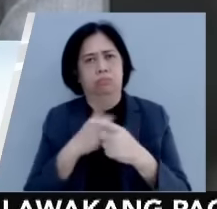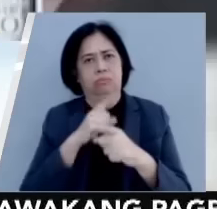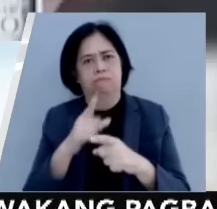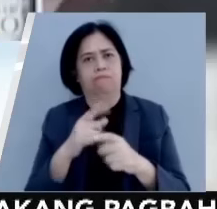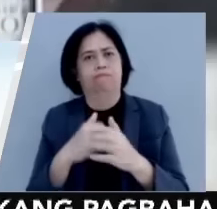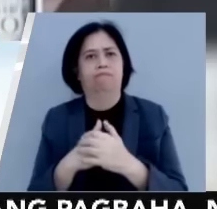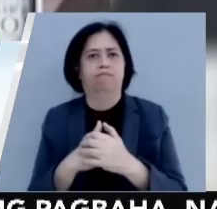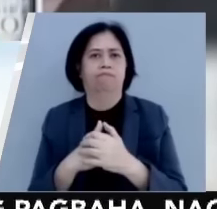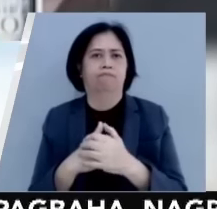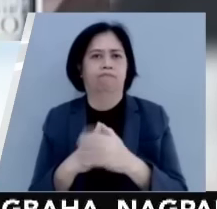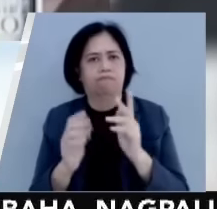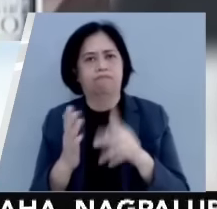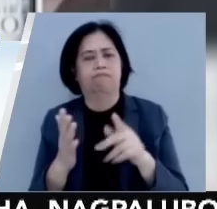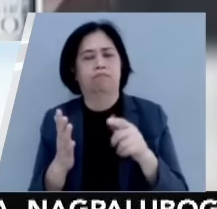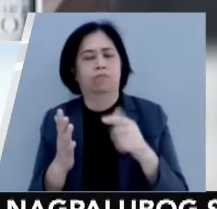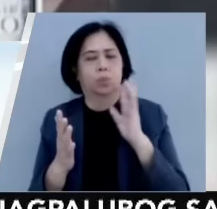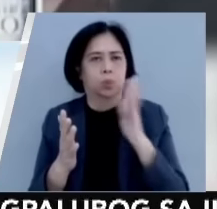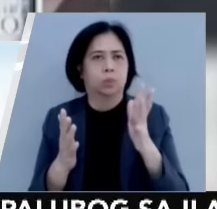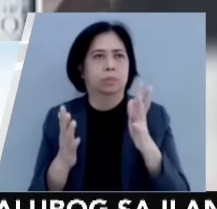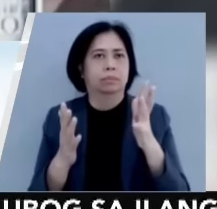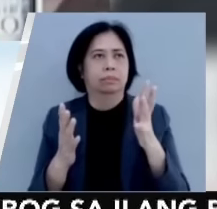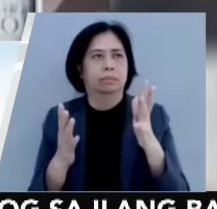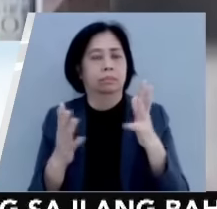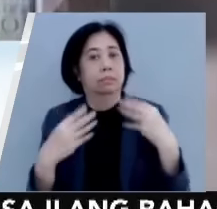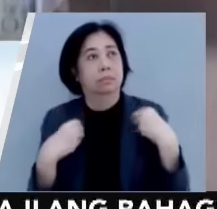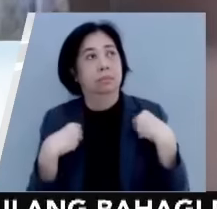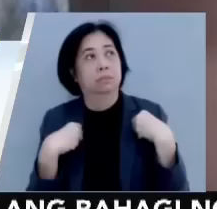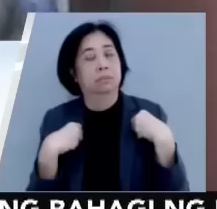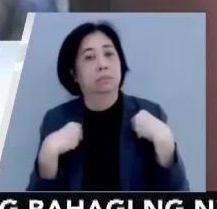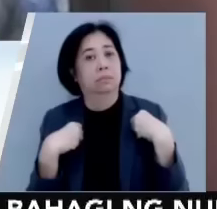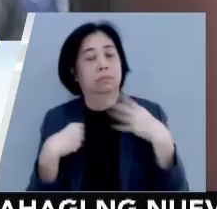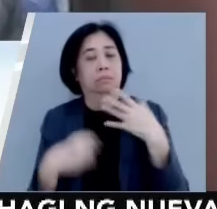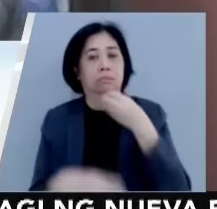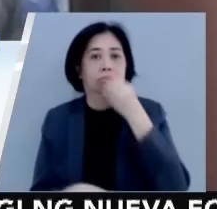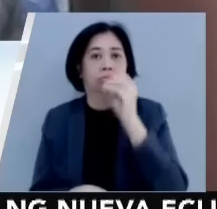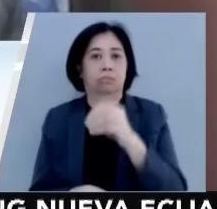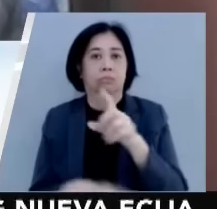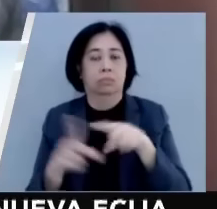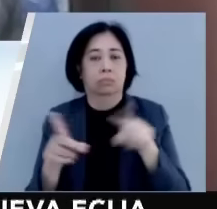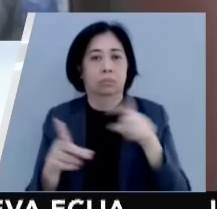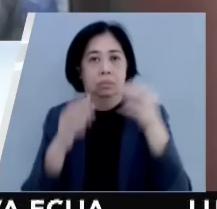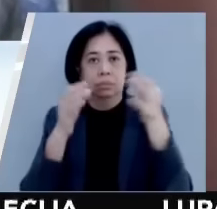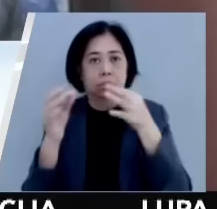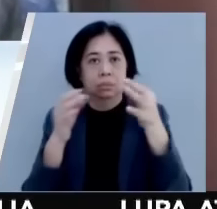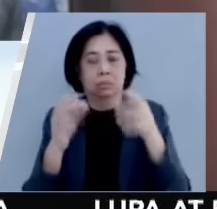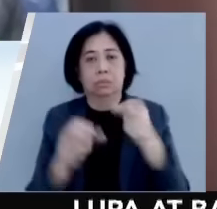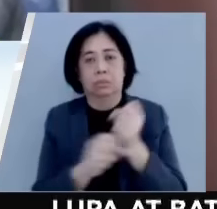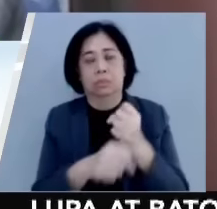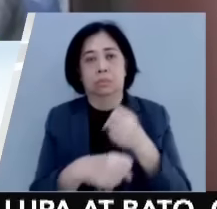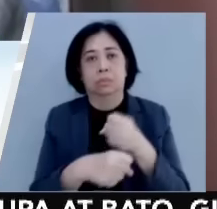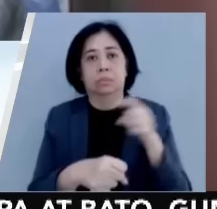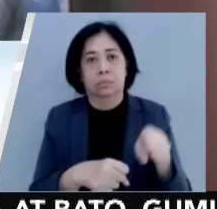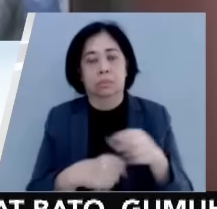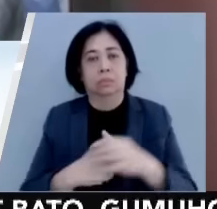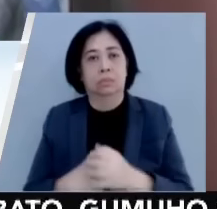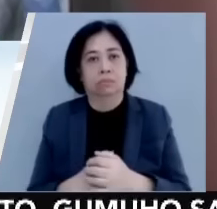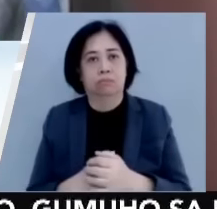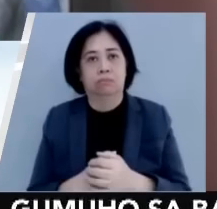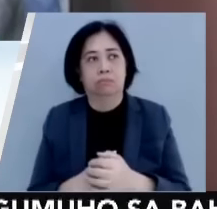humirit. I will admit na ang order ko yung mga drug manufacturers, pati yung